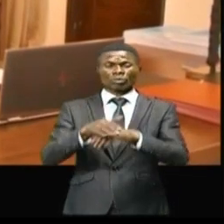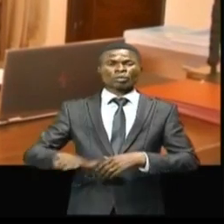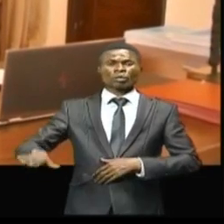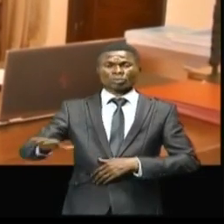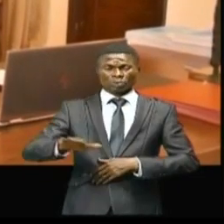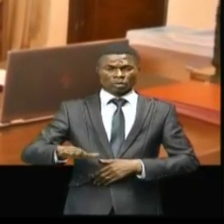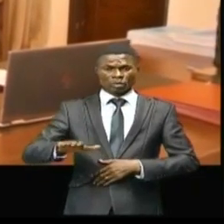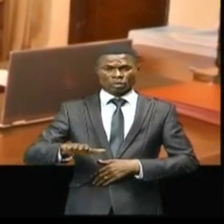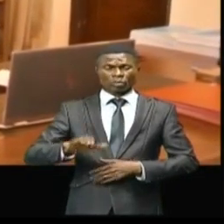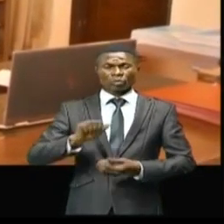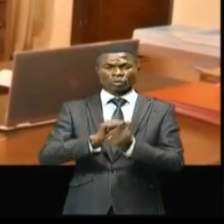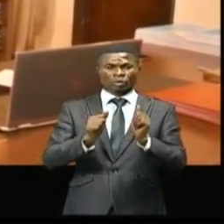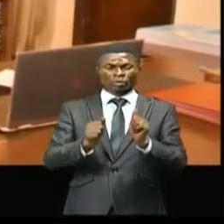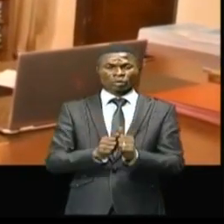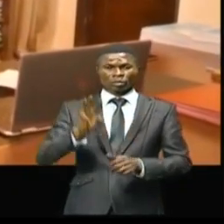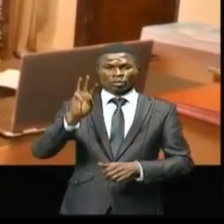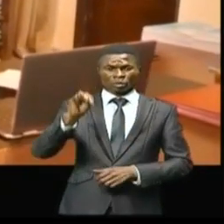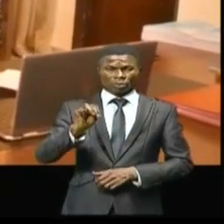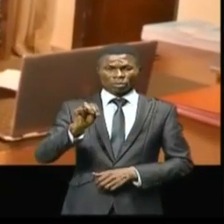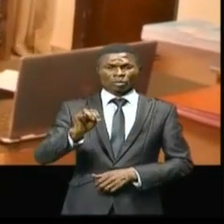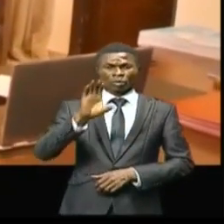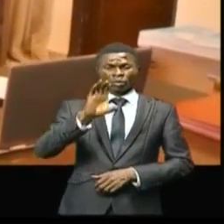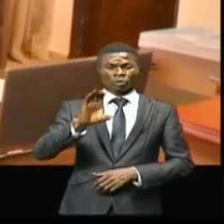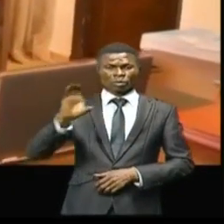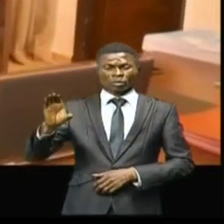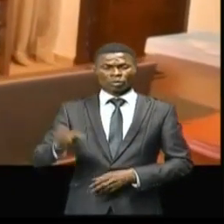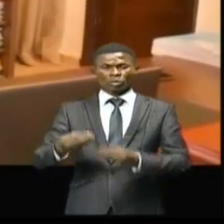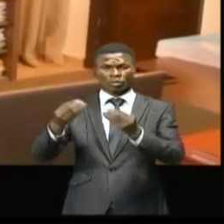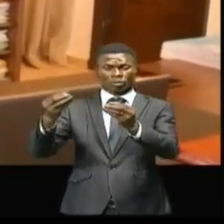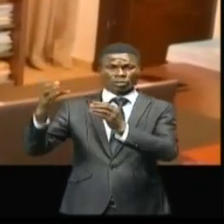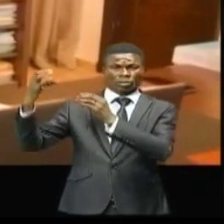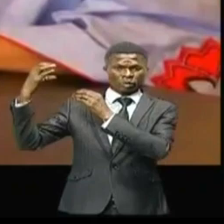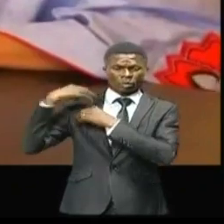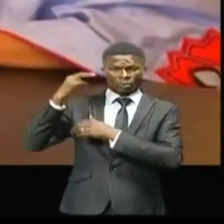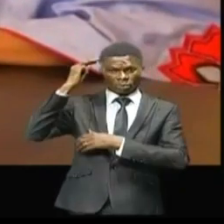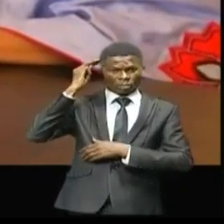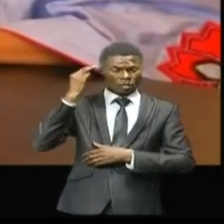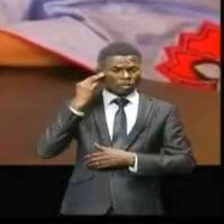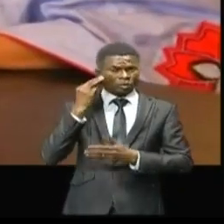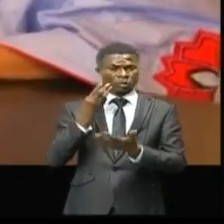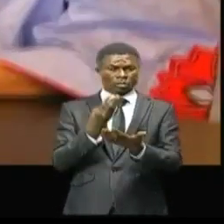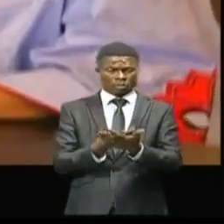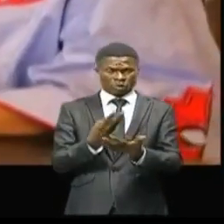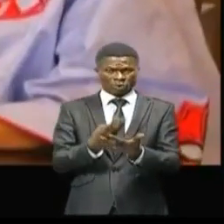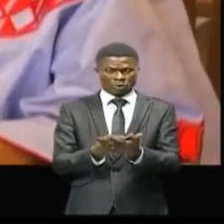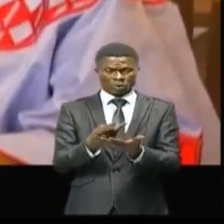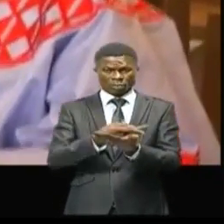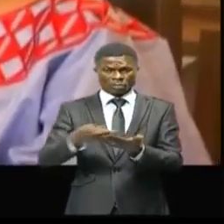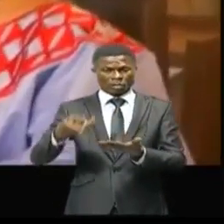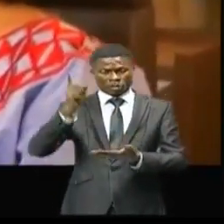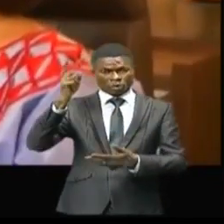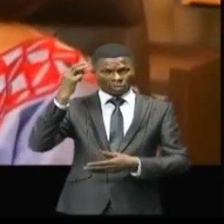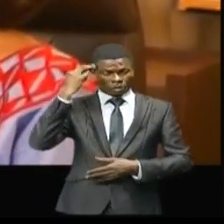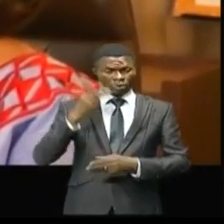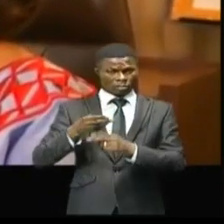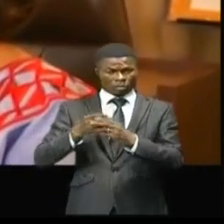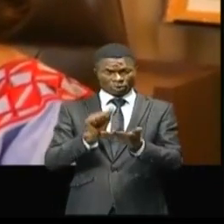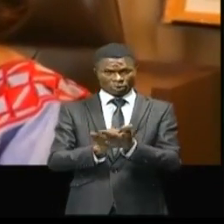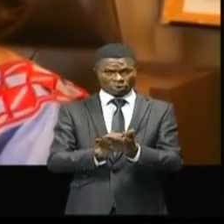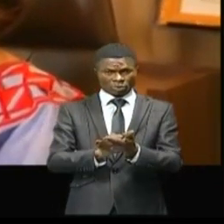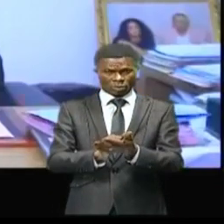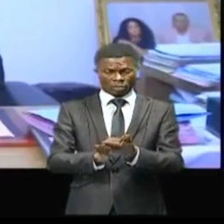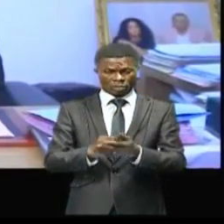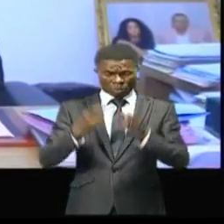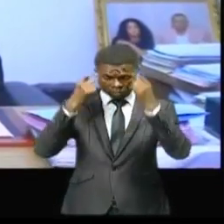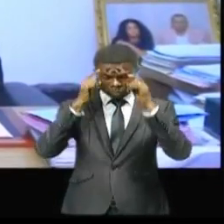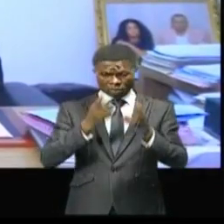au processus MCC avait chargé les ministres des finances sous la direction du Premier ministre de prendre